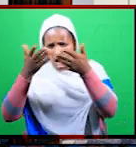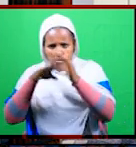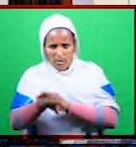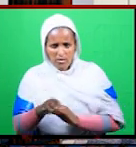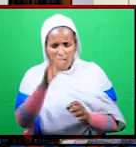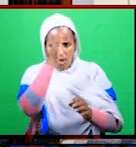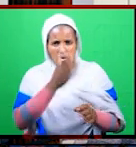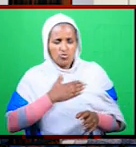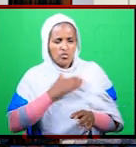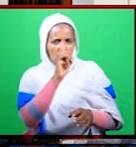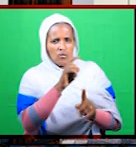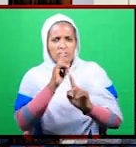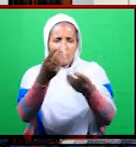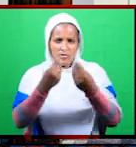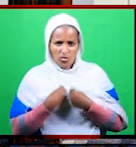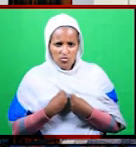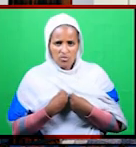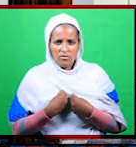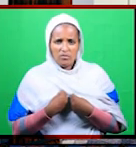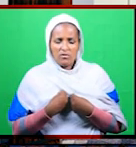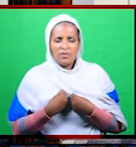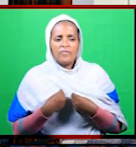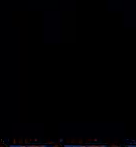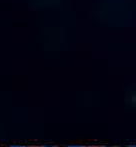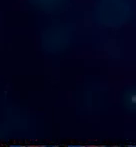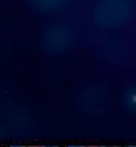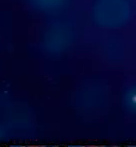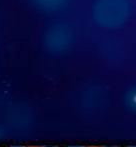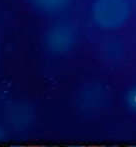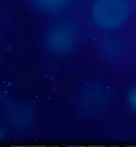ንስሐ ብገባስ? አባቶችን ጠይቃችሁ መልስ ብታቀርቡልኝ።